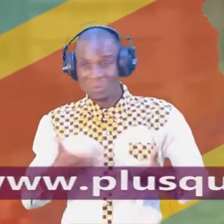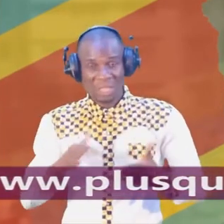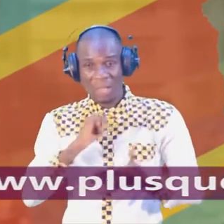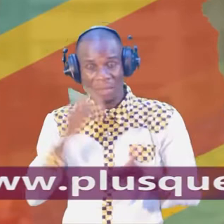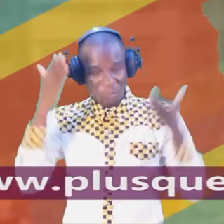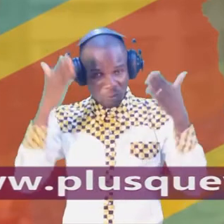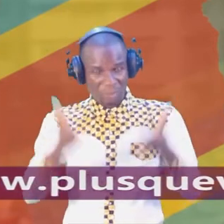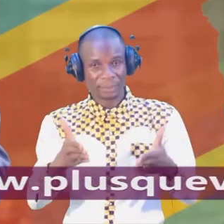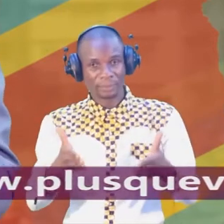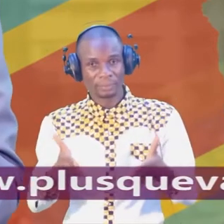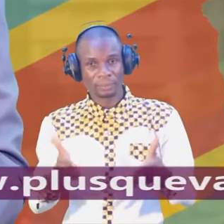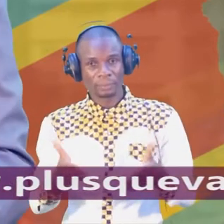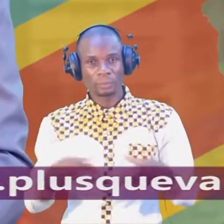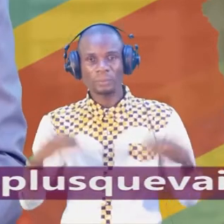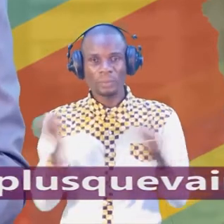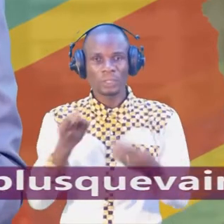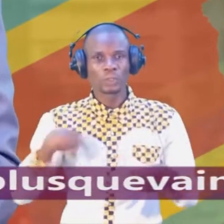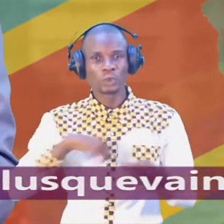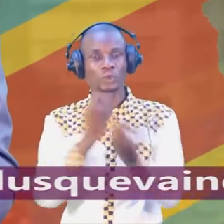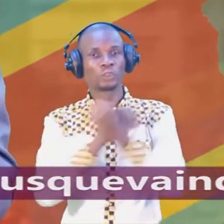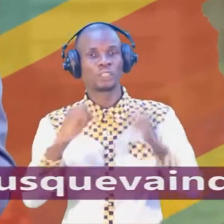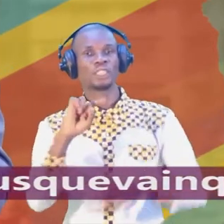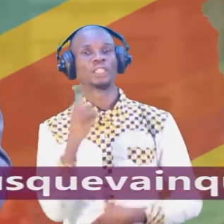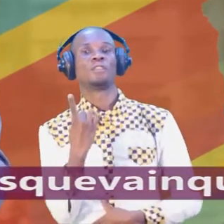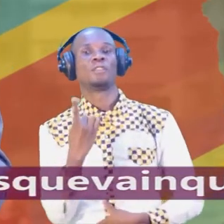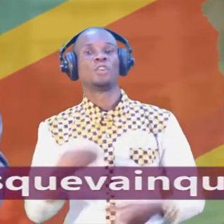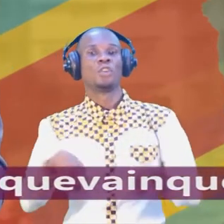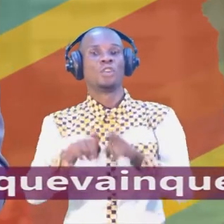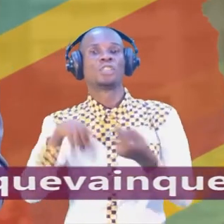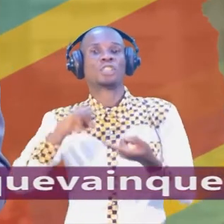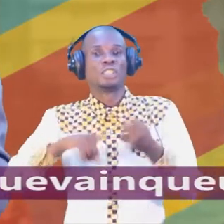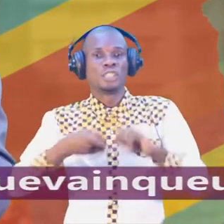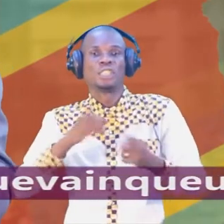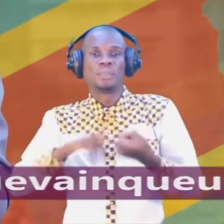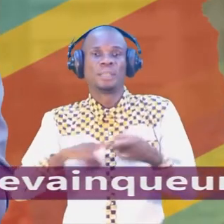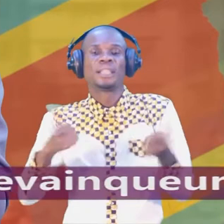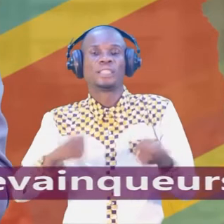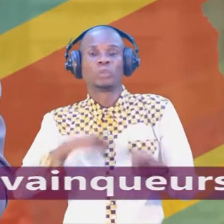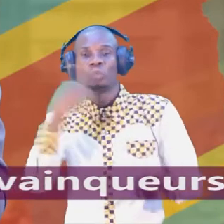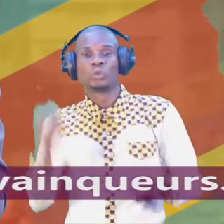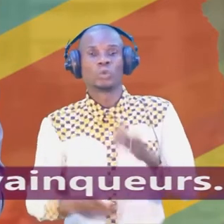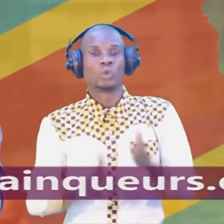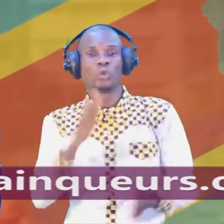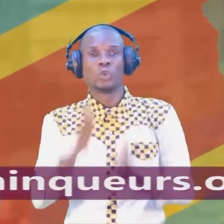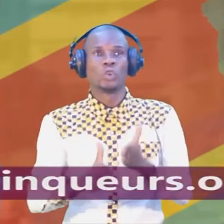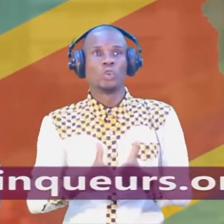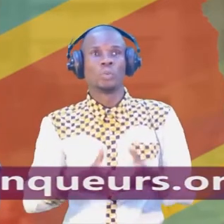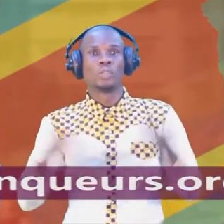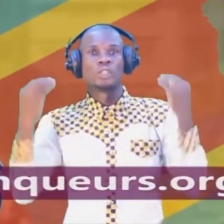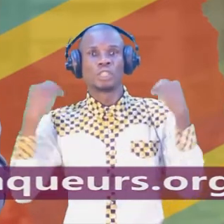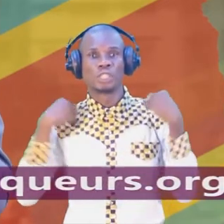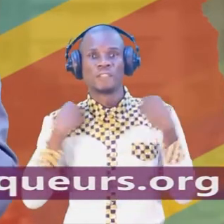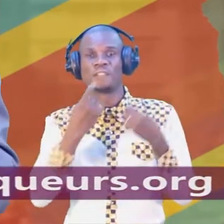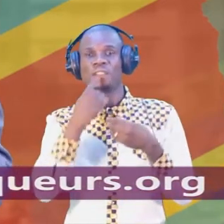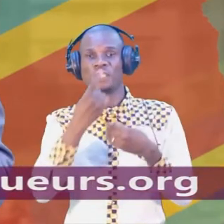C'est pour ça que tumeokolewa mara moja. Na sasa mwanafunzi anakaa chini ya miguu ya